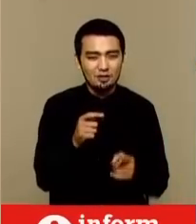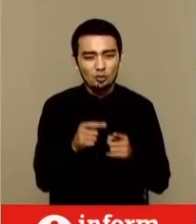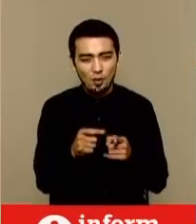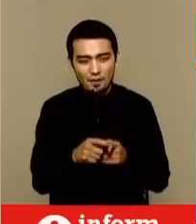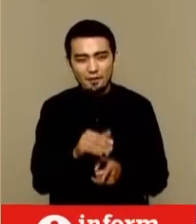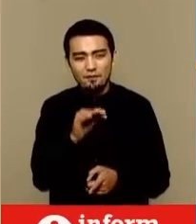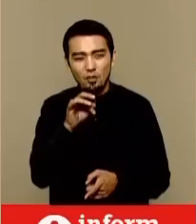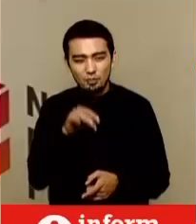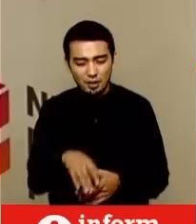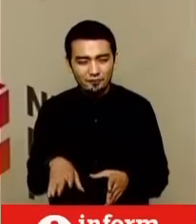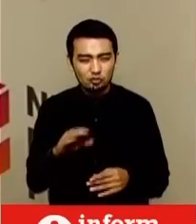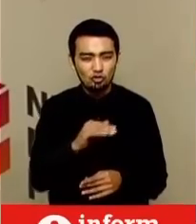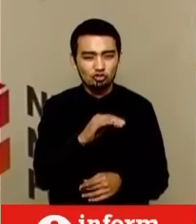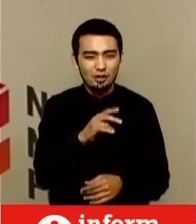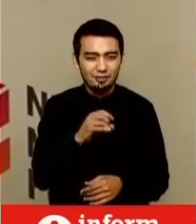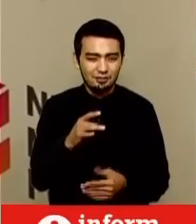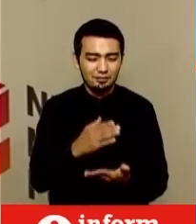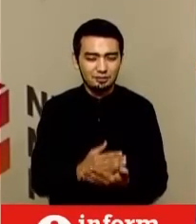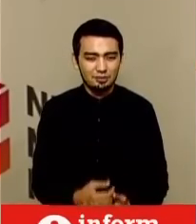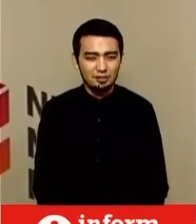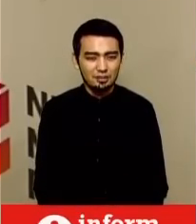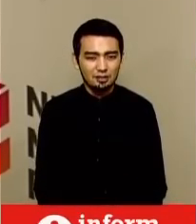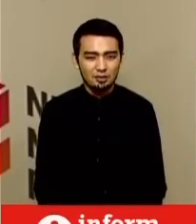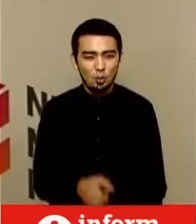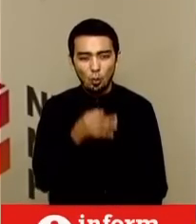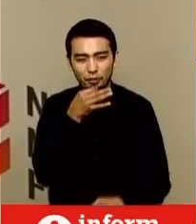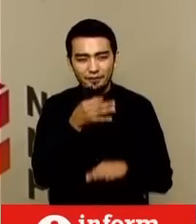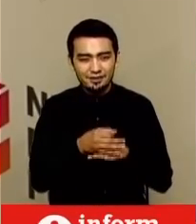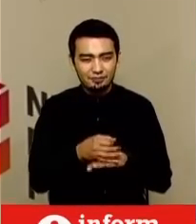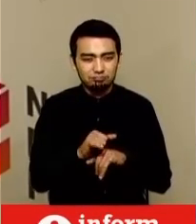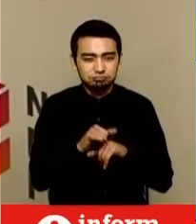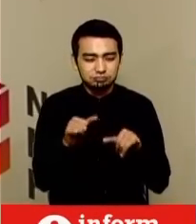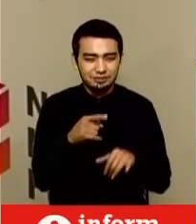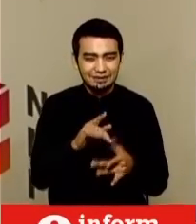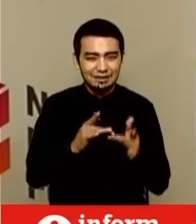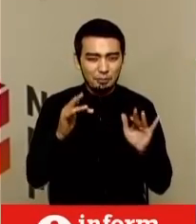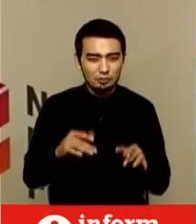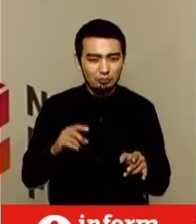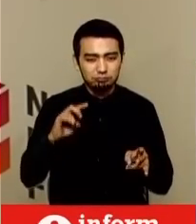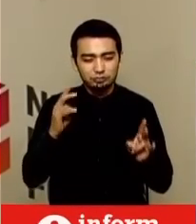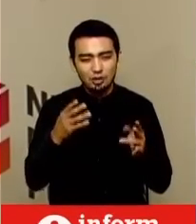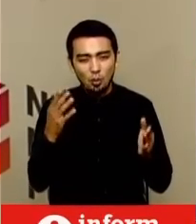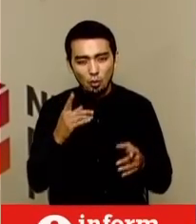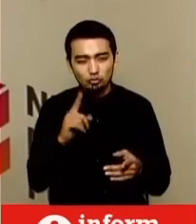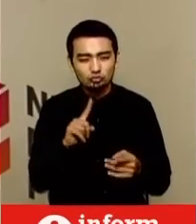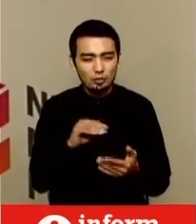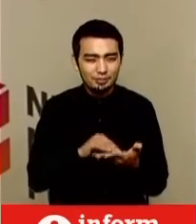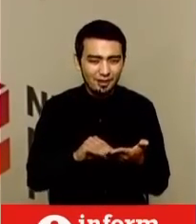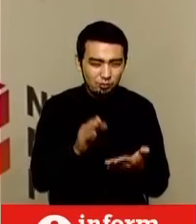та, жанр да еркін. Ол жауапкершілікті арттырады. Сіздің әлеуметтік желіде бақта не